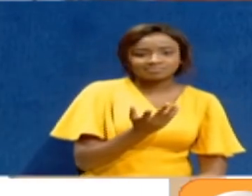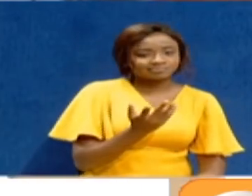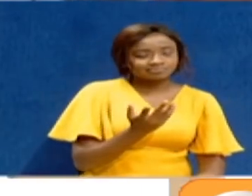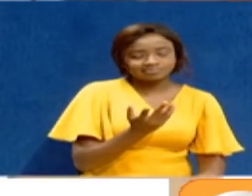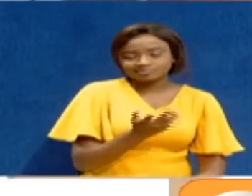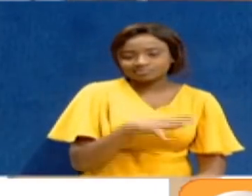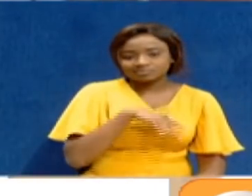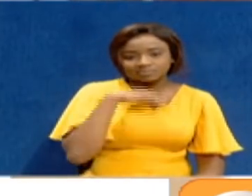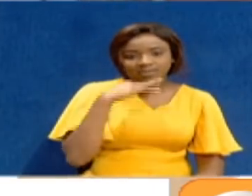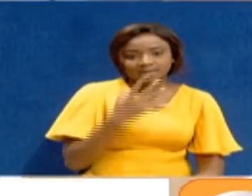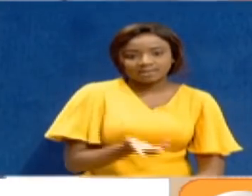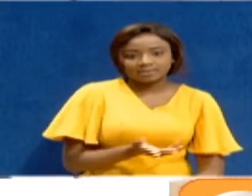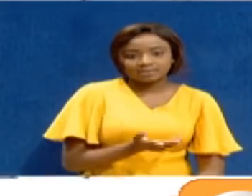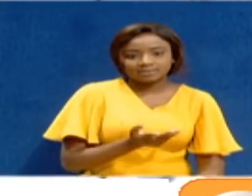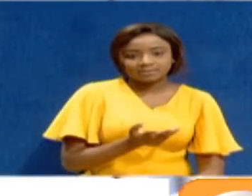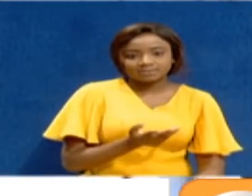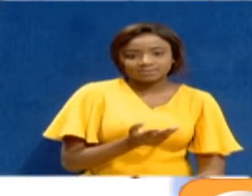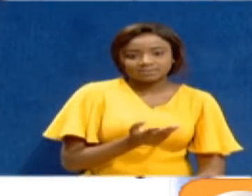ni kama alikuwa tu amekufa.